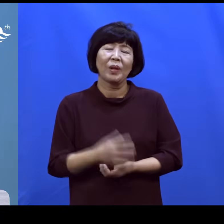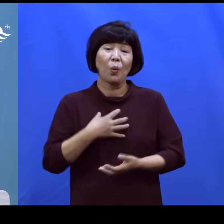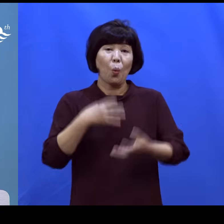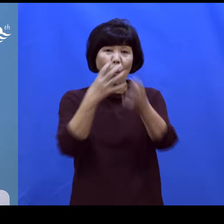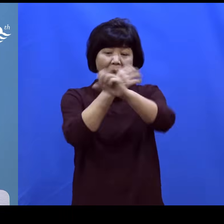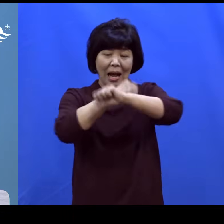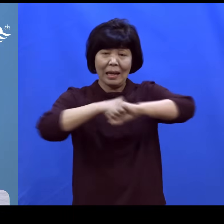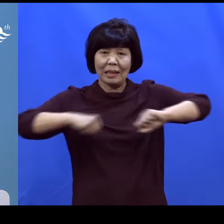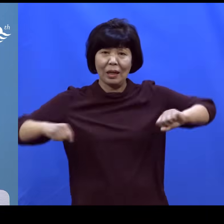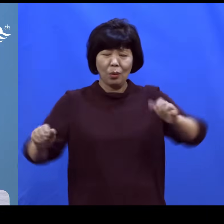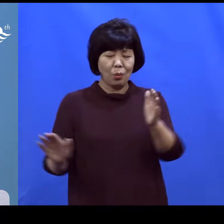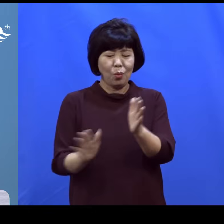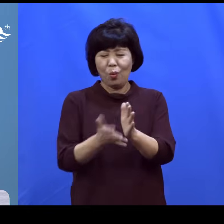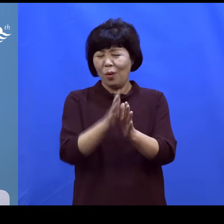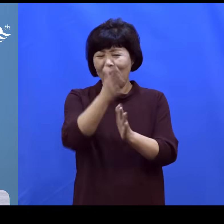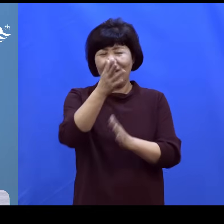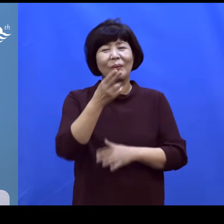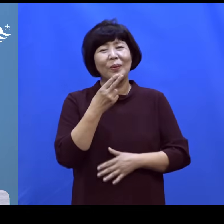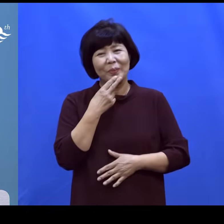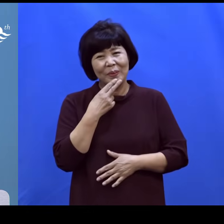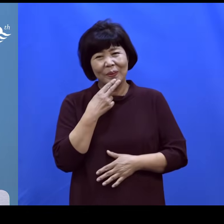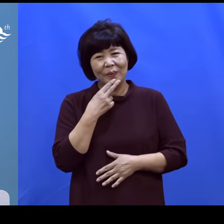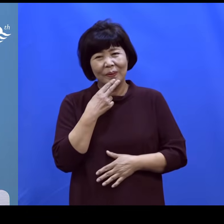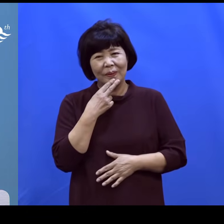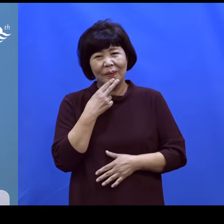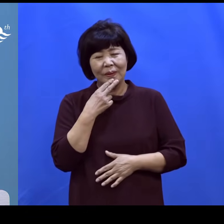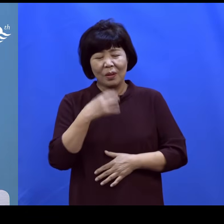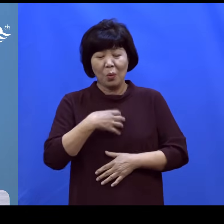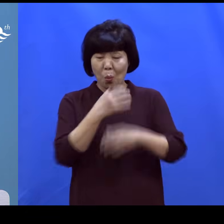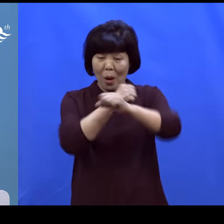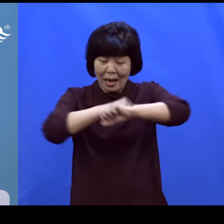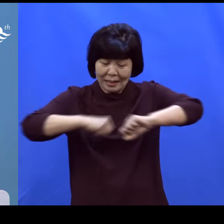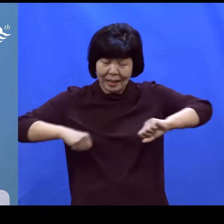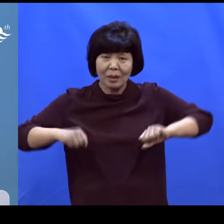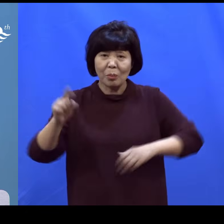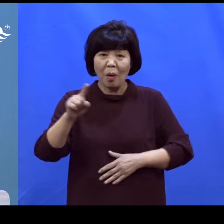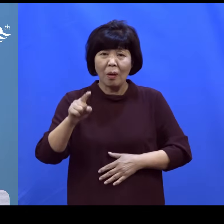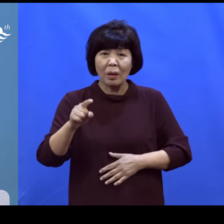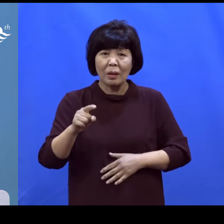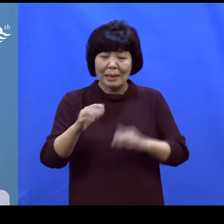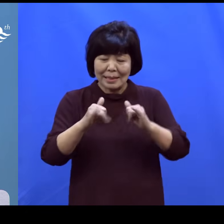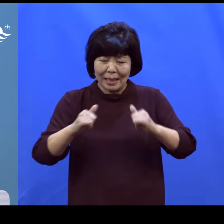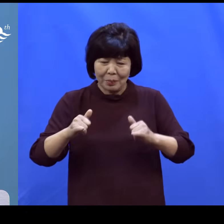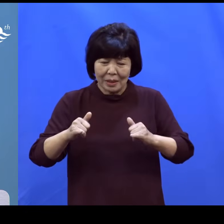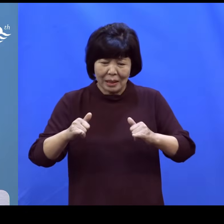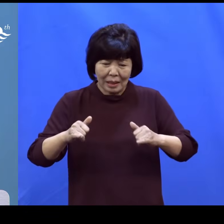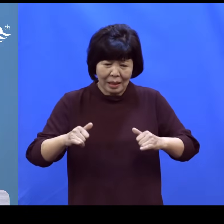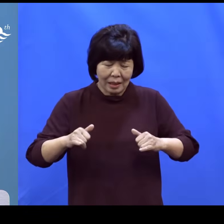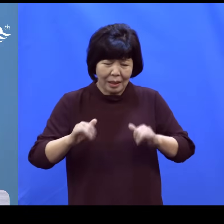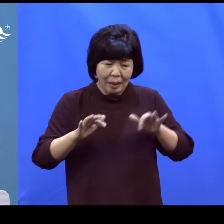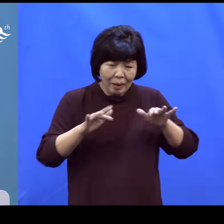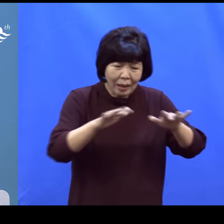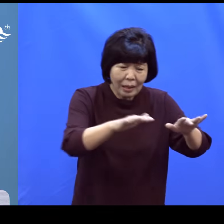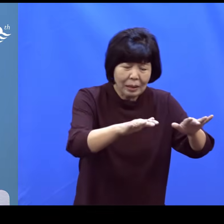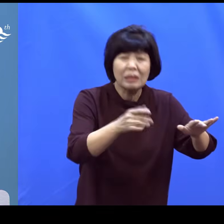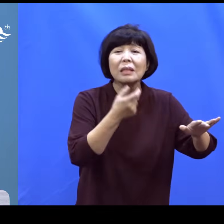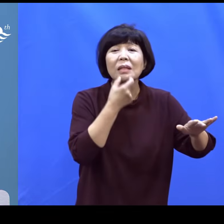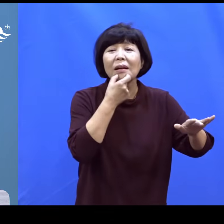광야는 사람들이 기꺼이 가는 곳이 아닙니다. 피하는 곳입니다. 근데 세례 요한은 기꺼이 광야로